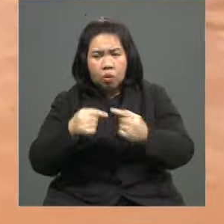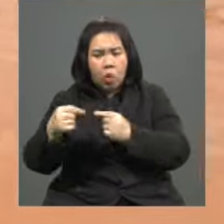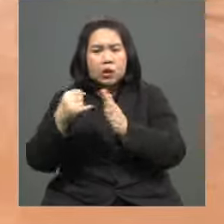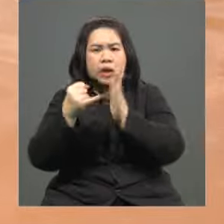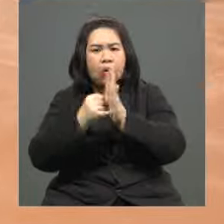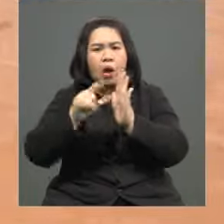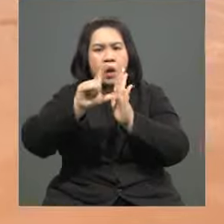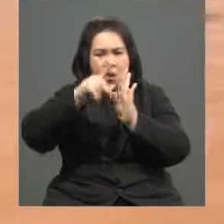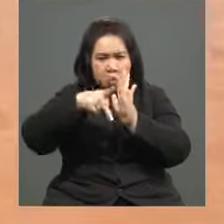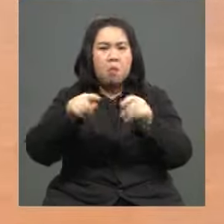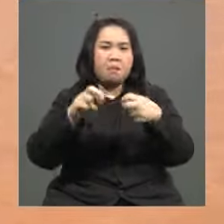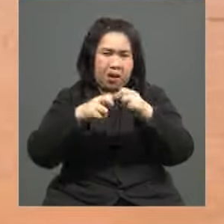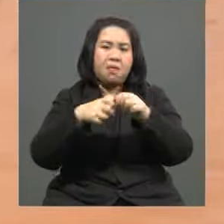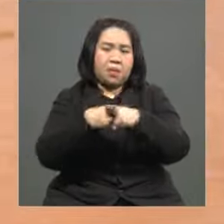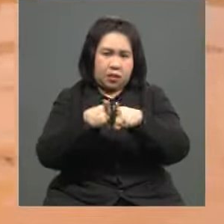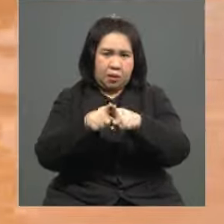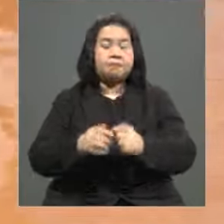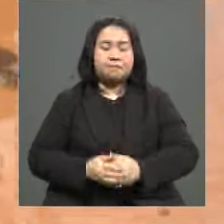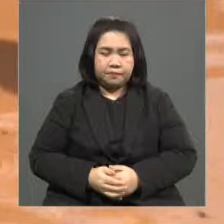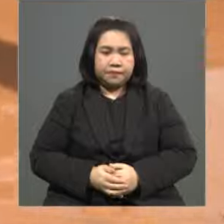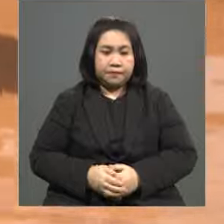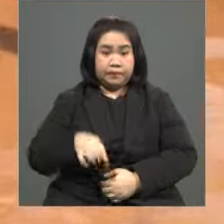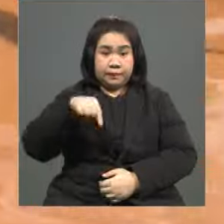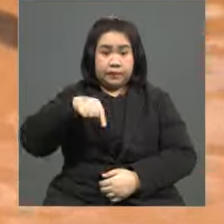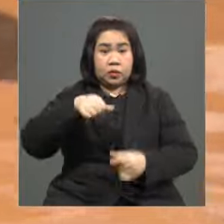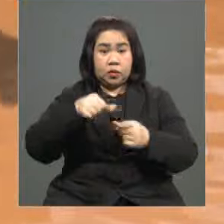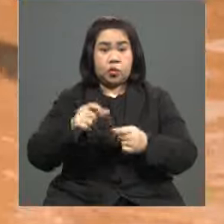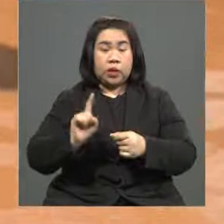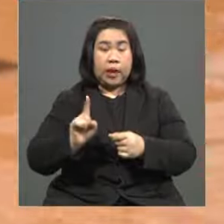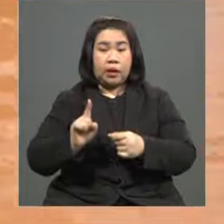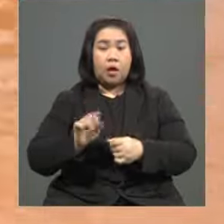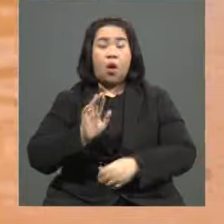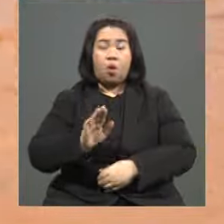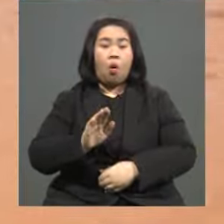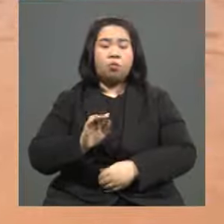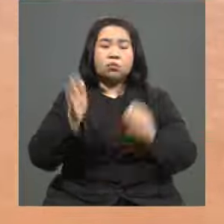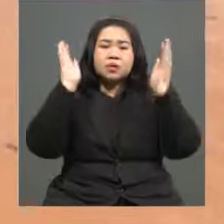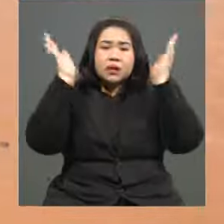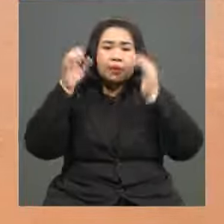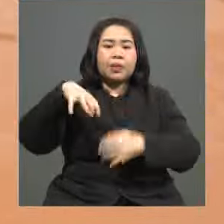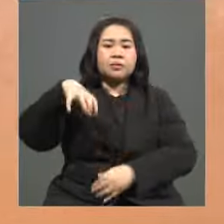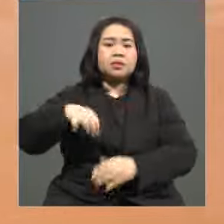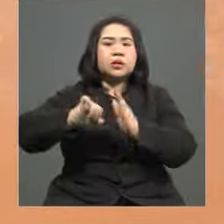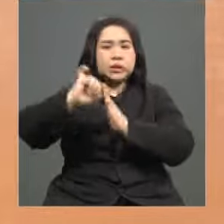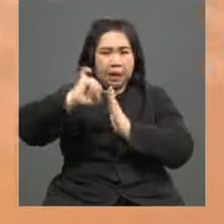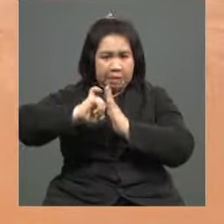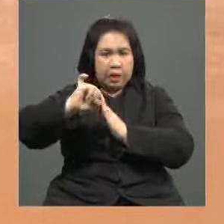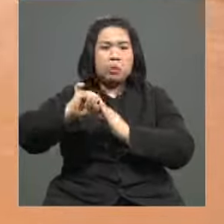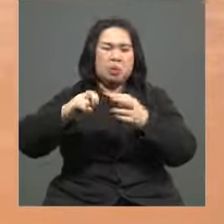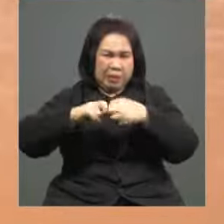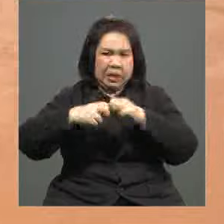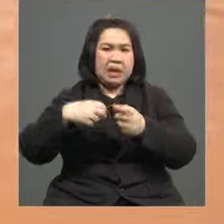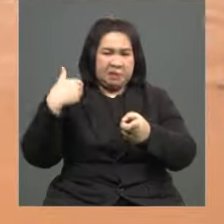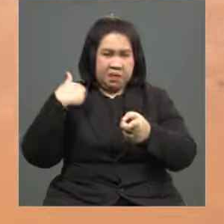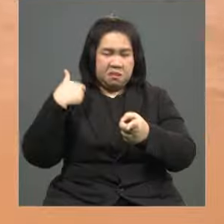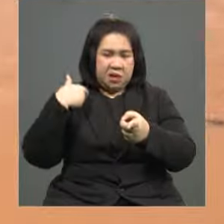พื้นที่ตรงจุดนี้ที่ผมยืนอยู่ที่บริเวณสำนักประชาสัมพันธ์เขต 3ตำบลช้างคลานอำเภอเมืองจังหวัดเชียงใหม่ก็ได้รับผลกระทบอย่างหนักนะครับ